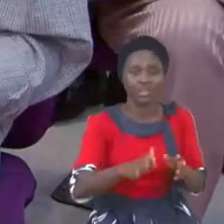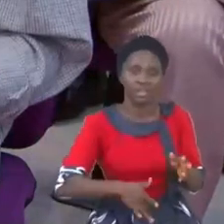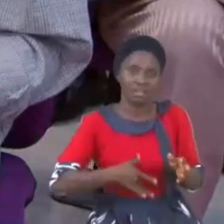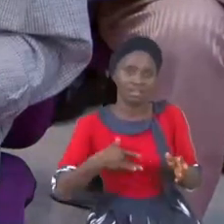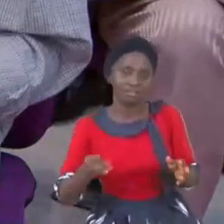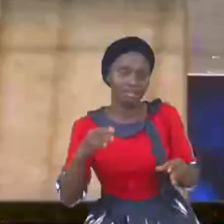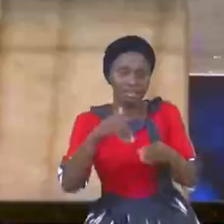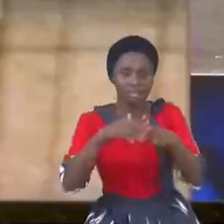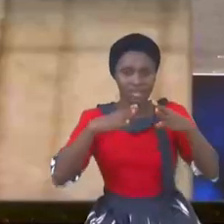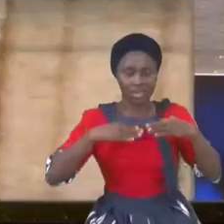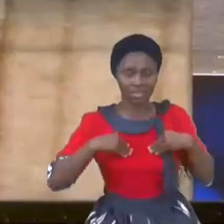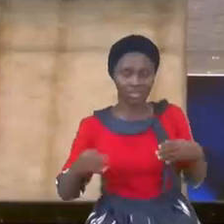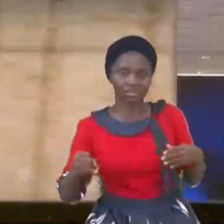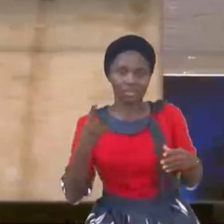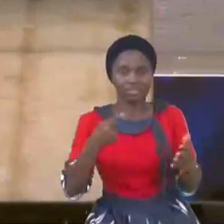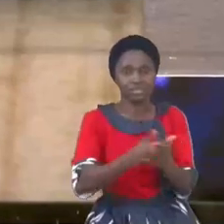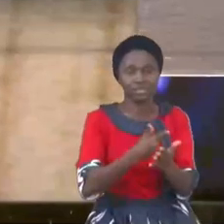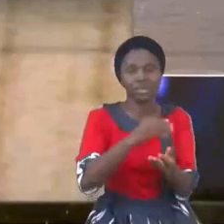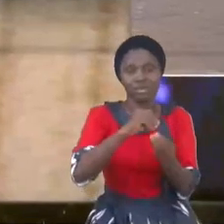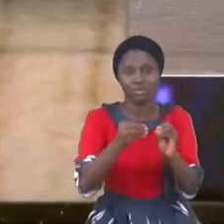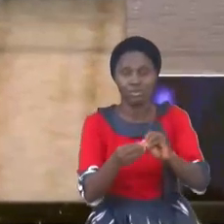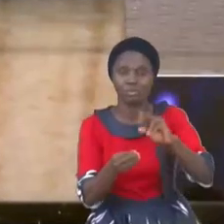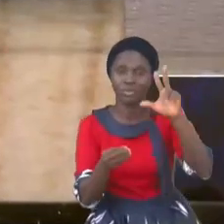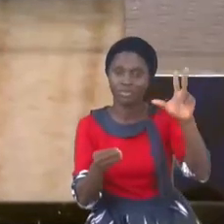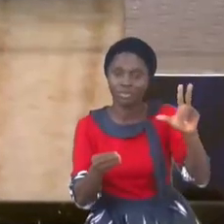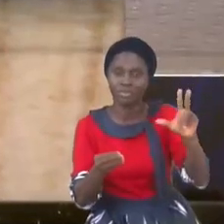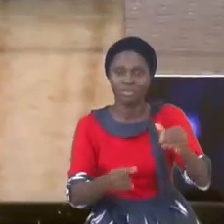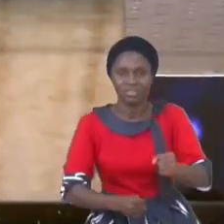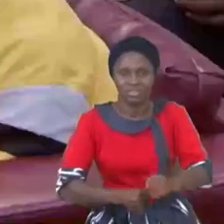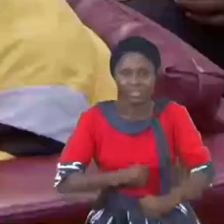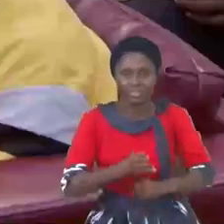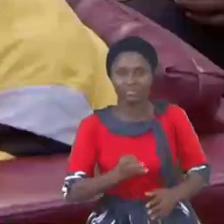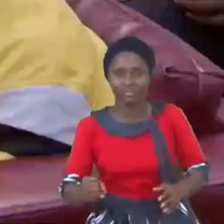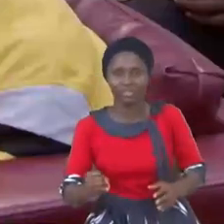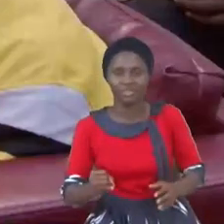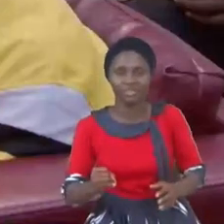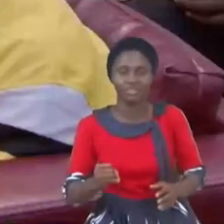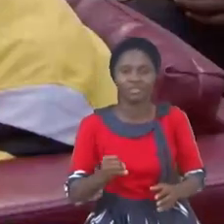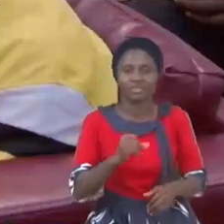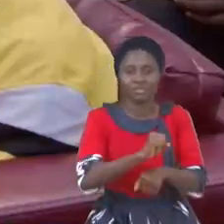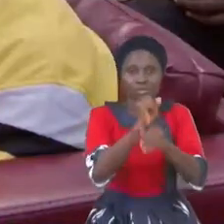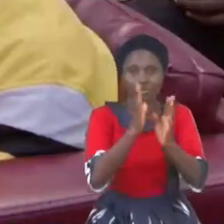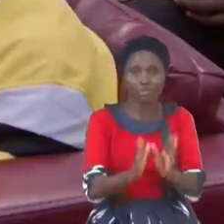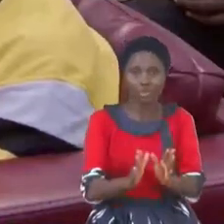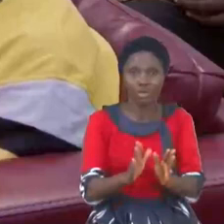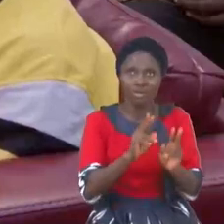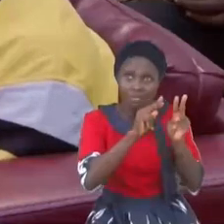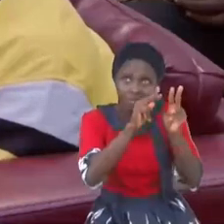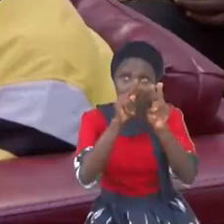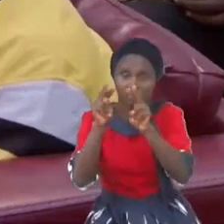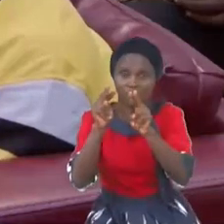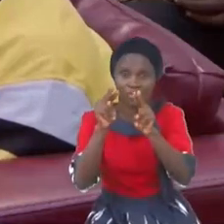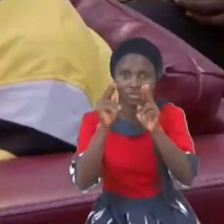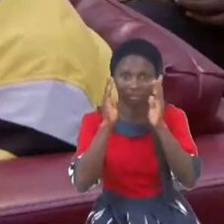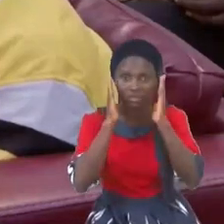de l'évangile. Trois, les ambassadeurs laborieux refocalisés sur l'éveil